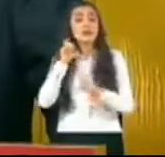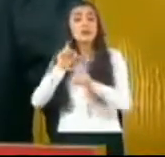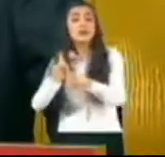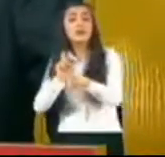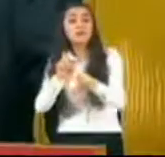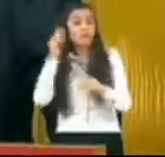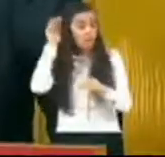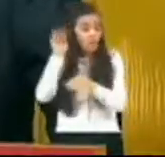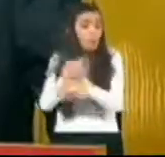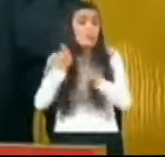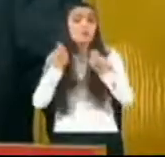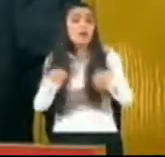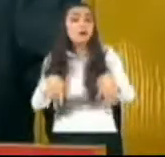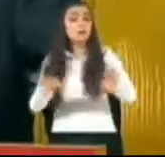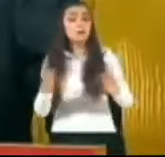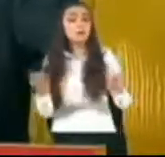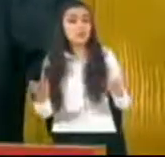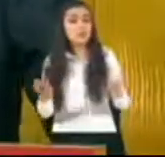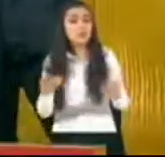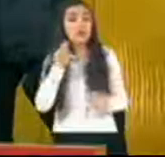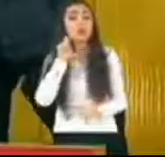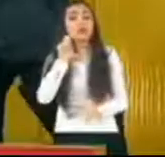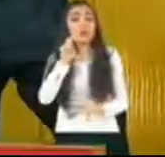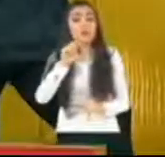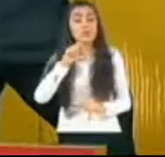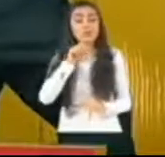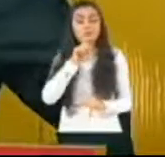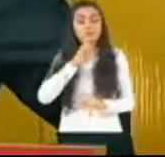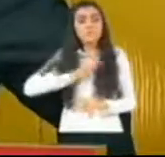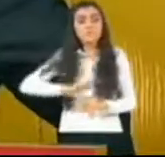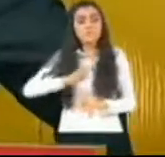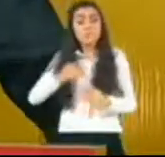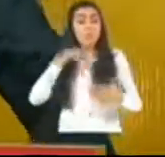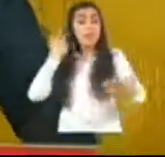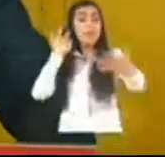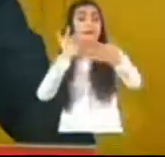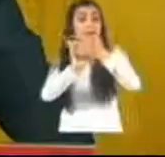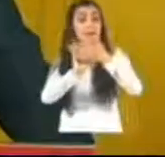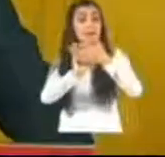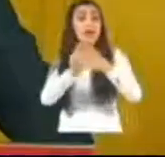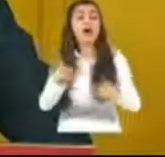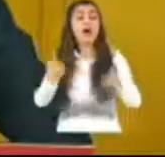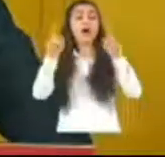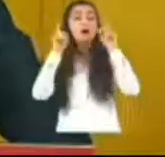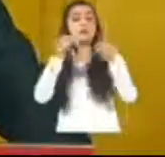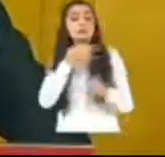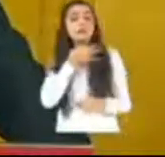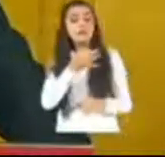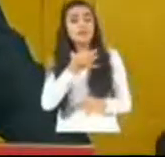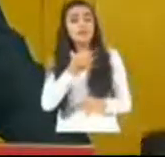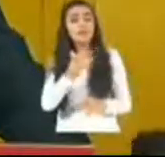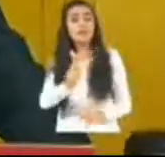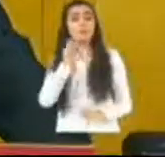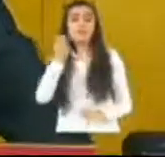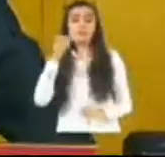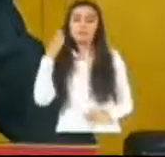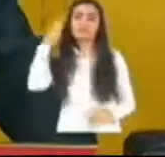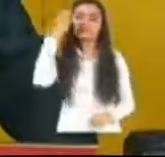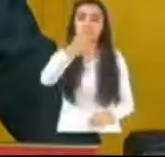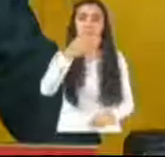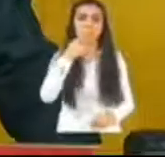dedikodulara aldanmayacağımız, zorluklara direnip hedeflerimize Allah'ın izniyle mutlaka